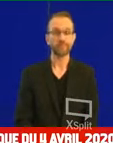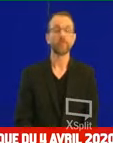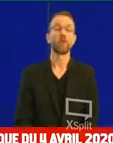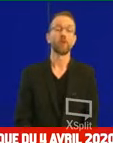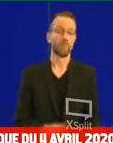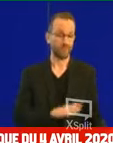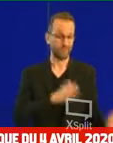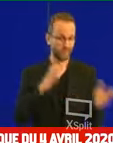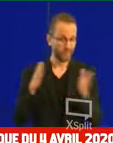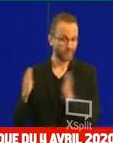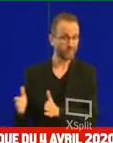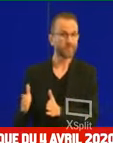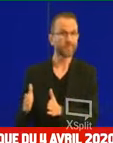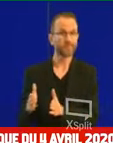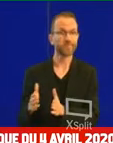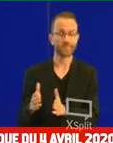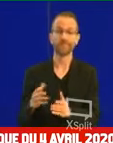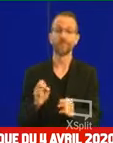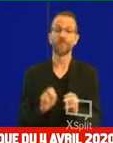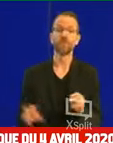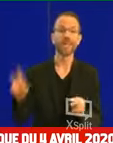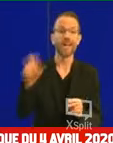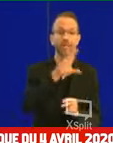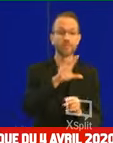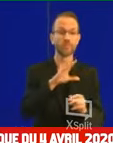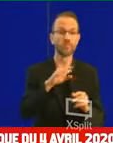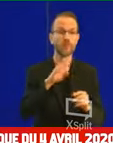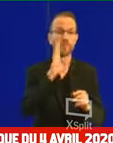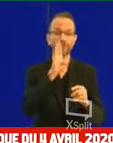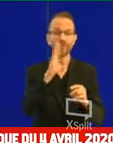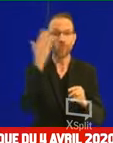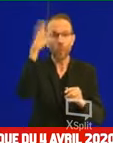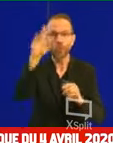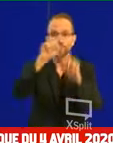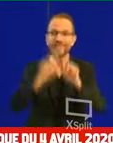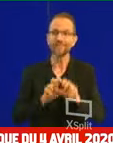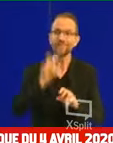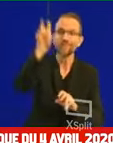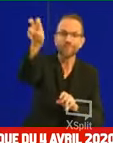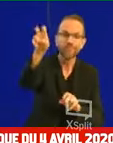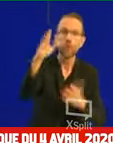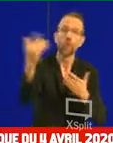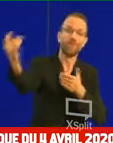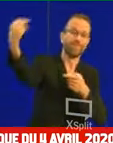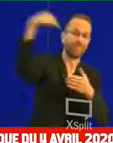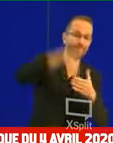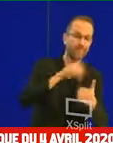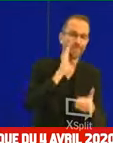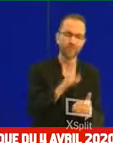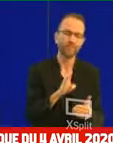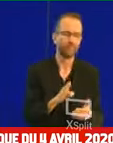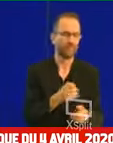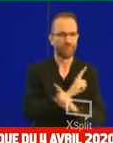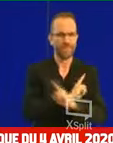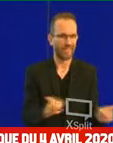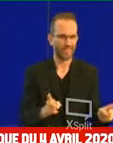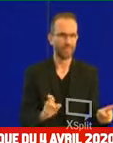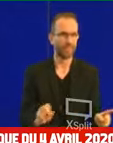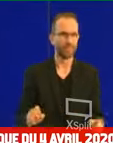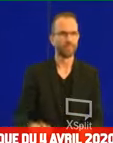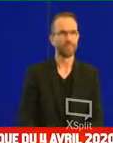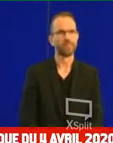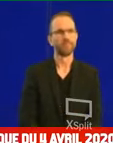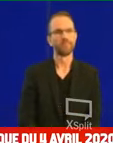belgique ce week-end et les prochains jours il fera beau profitez donc de ce beau temps